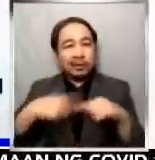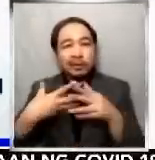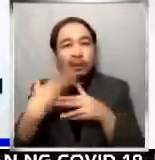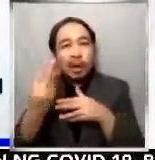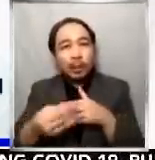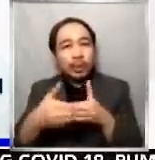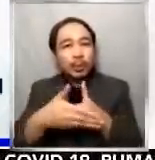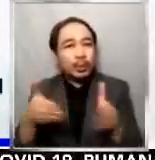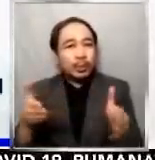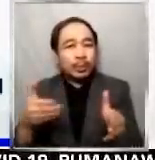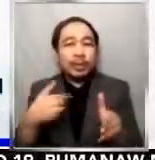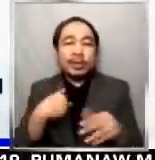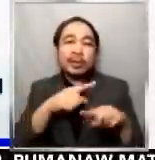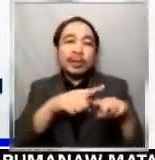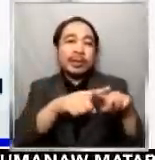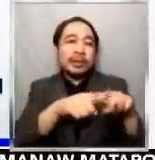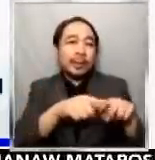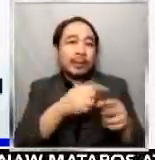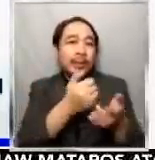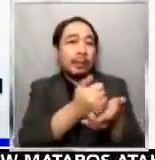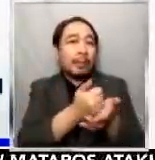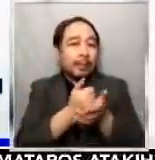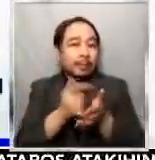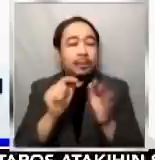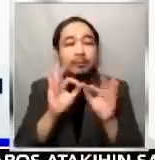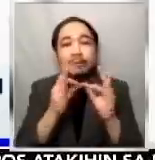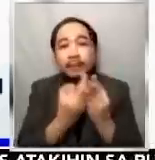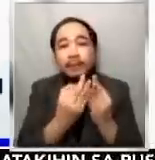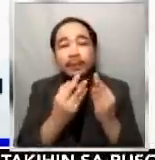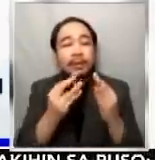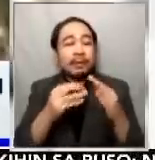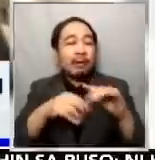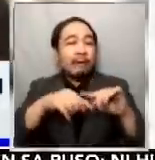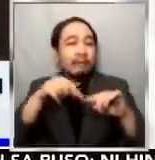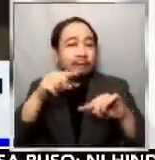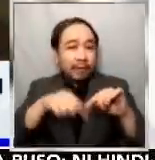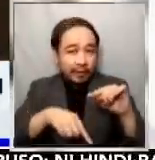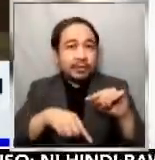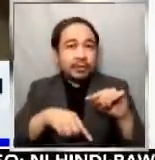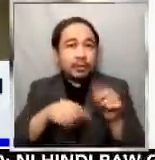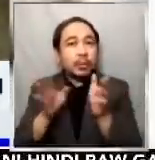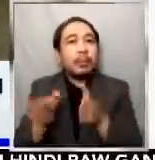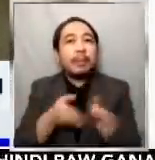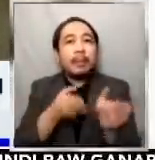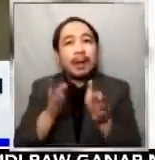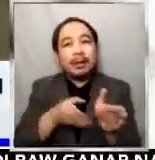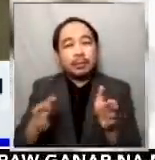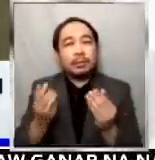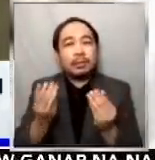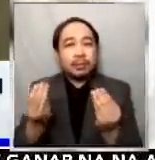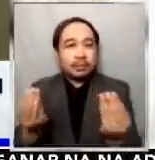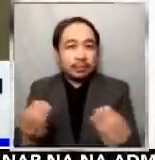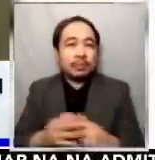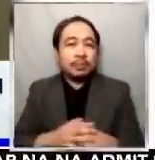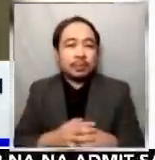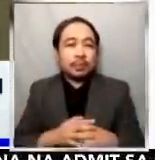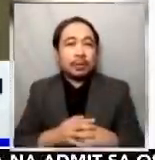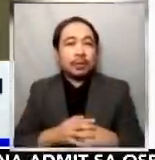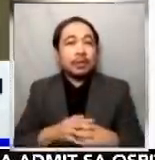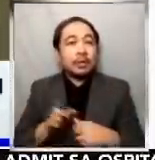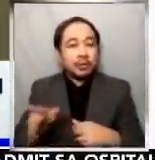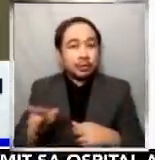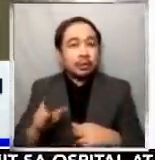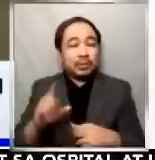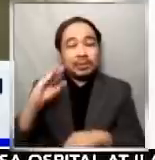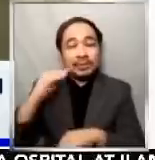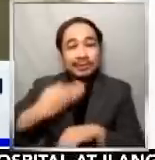Relying on the help of my relatives and my friends to put this together. Hindi maiwasang maging emosyonal ni Gigo